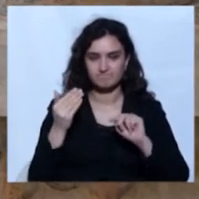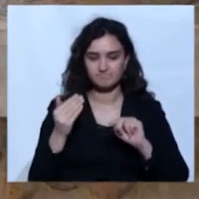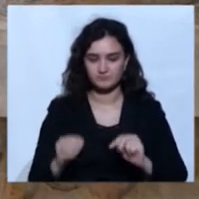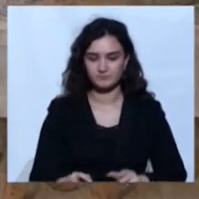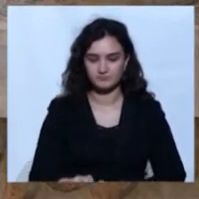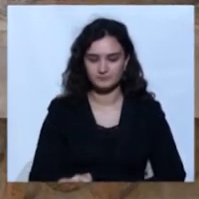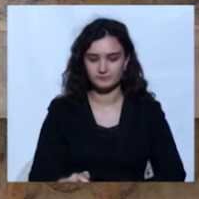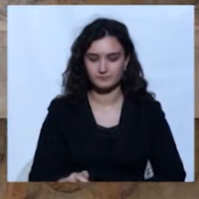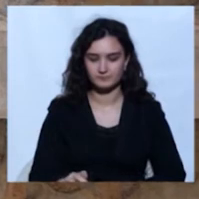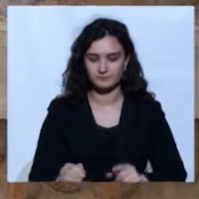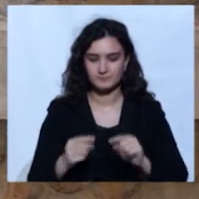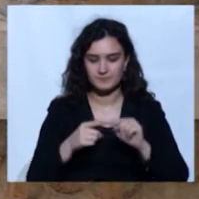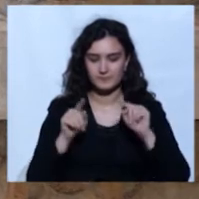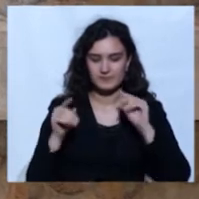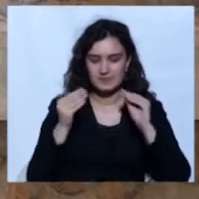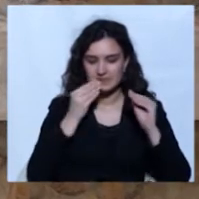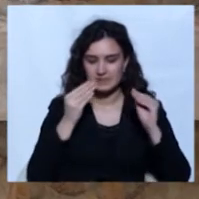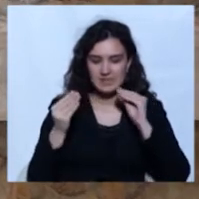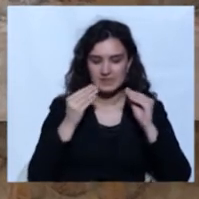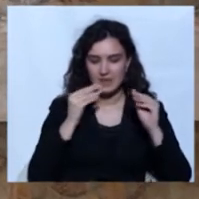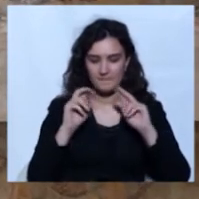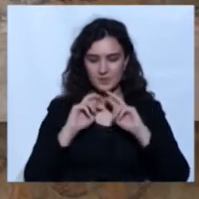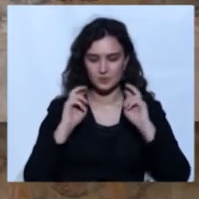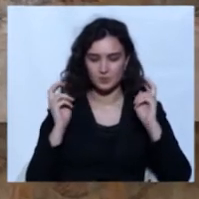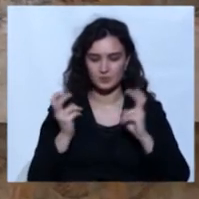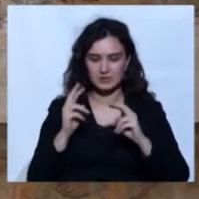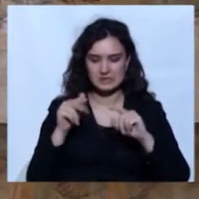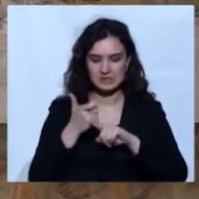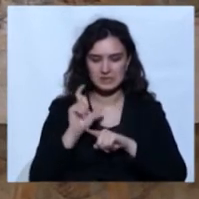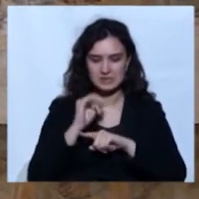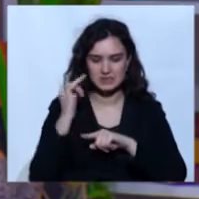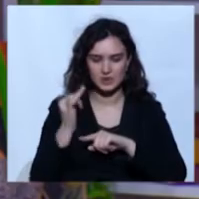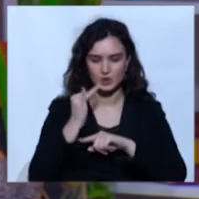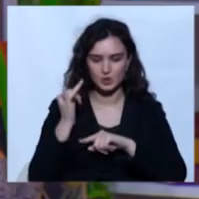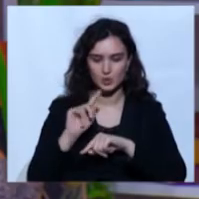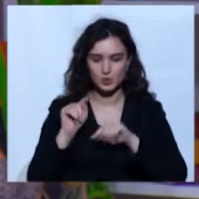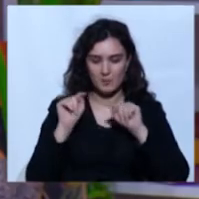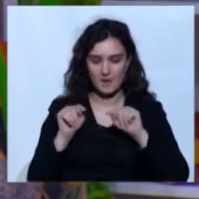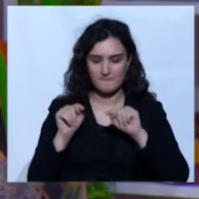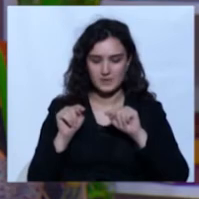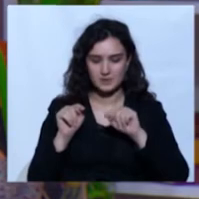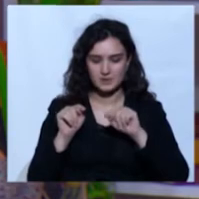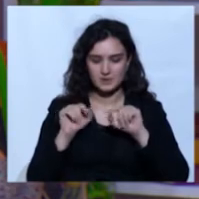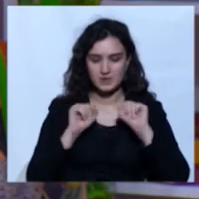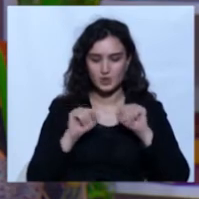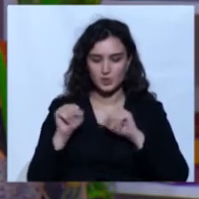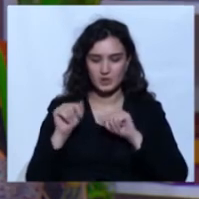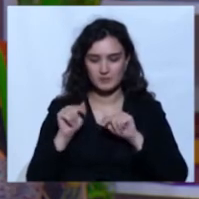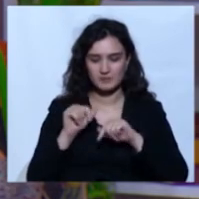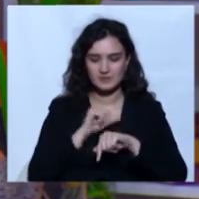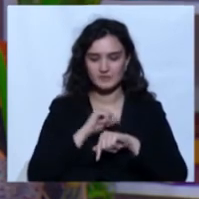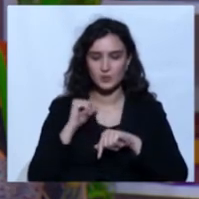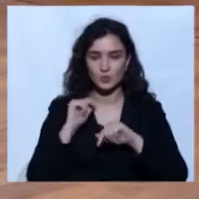მოთავსებულია სატრაპეზოს ერთ-ერთ კედელზე, და ძალიან საინტერესოა, რომ აი ამ პერსპექტივის საშუალებით თავად